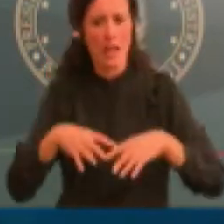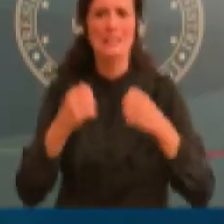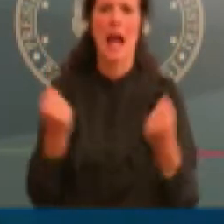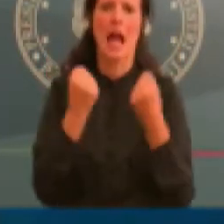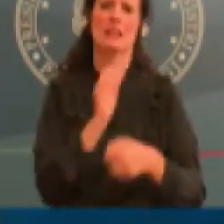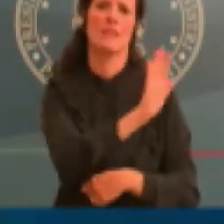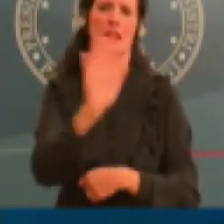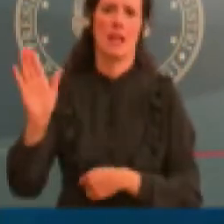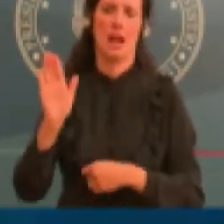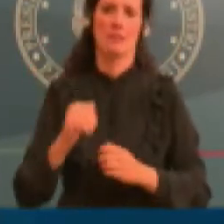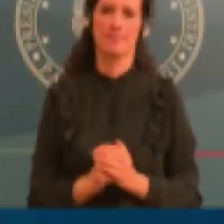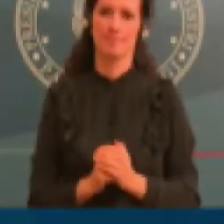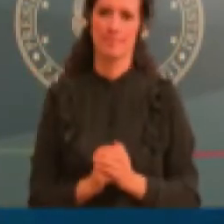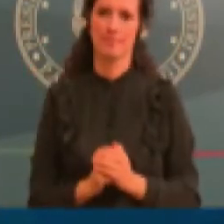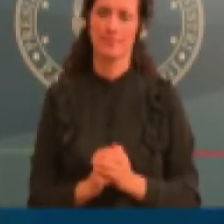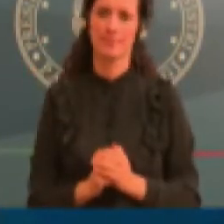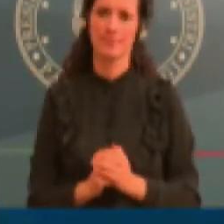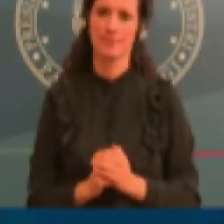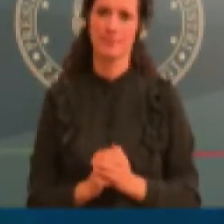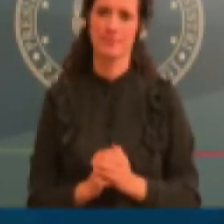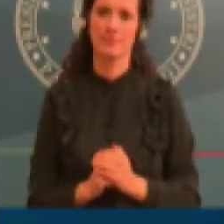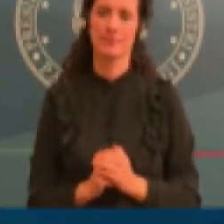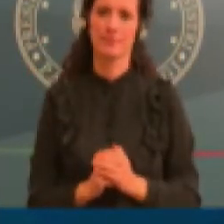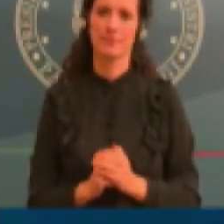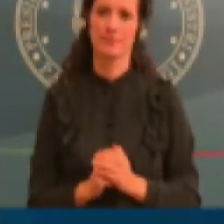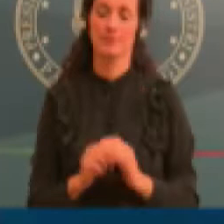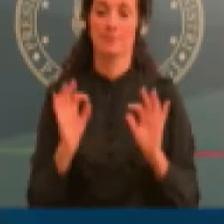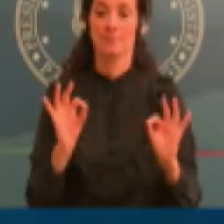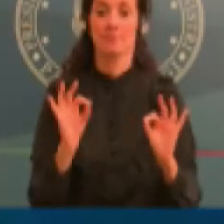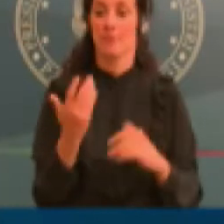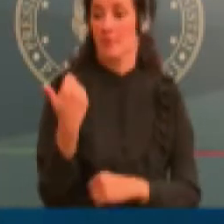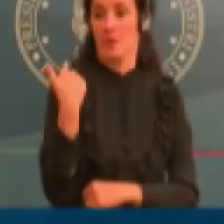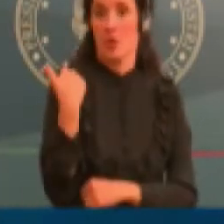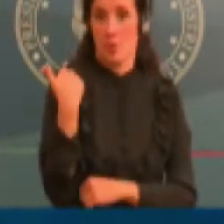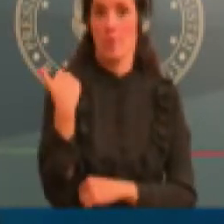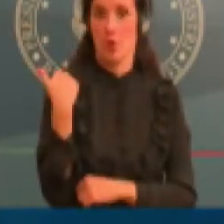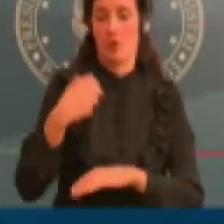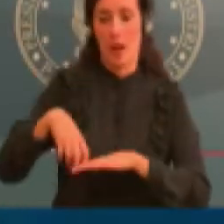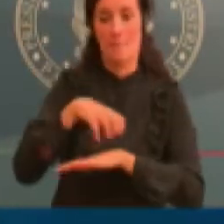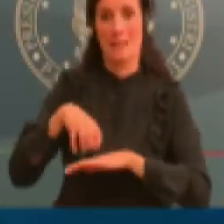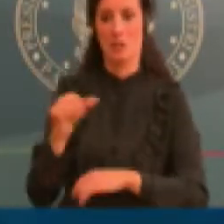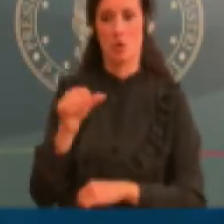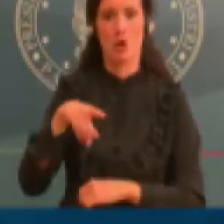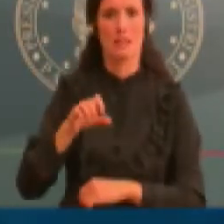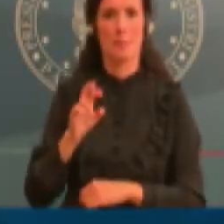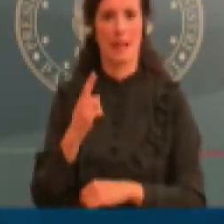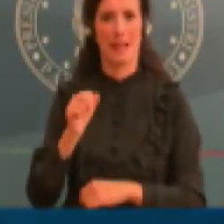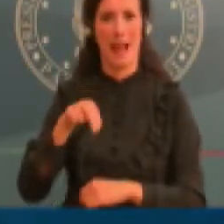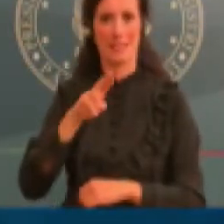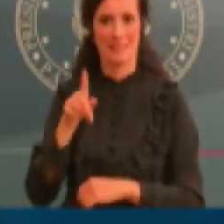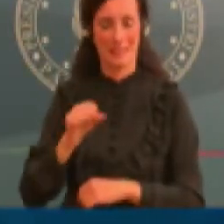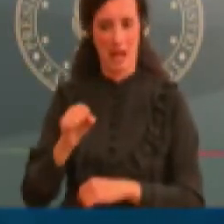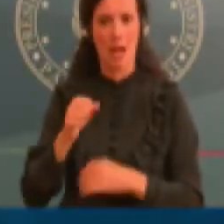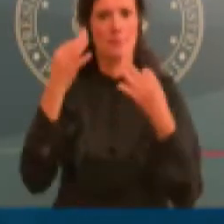il ministro Speranza ha adottato un'ordinanza che ha individuato le regioni più critiche della fascia rossa e della fascia